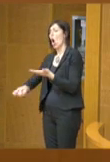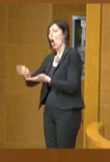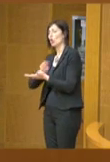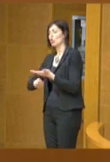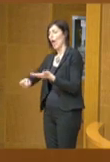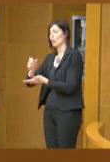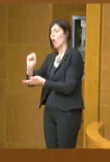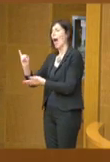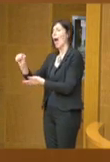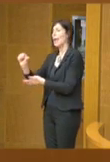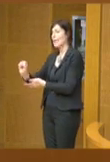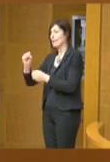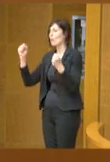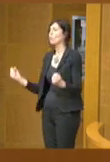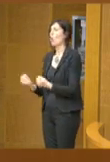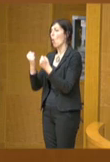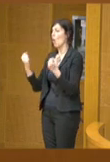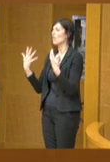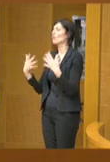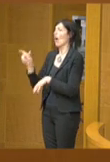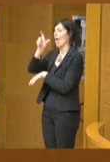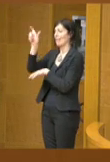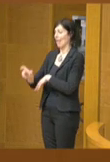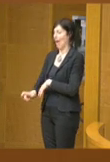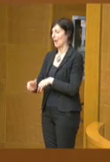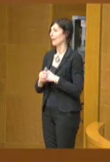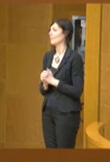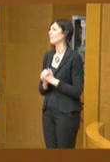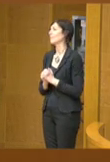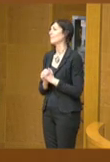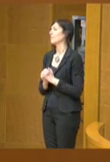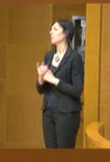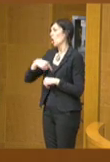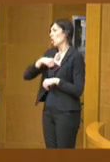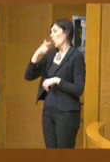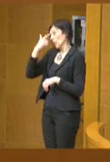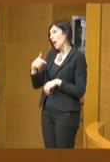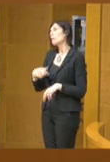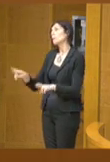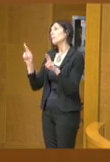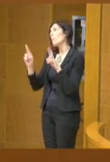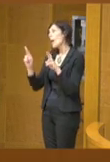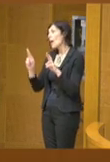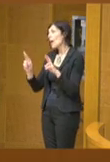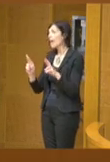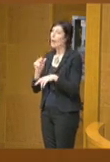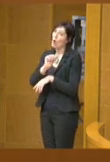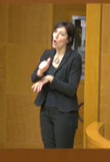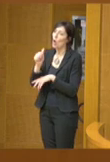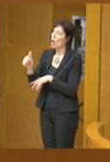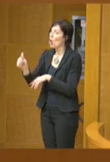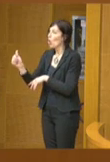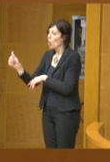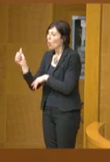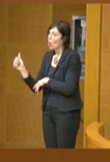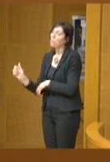sta promuovendo in tutta Italia. Noi sappiamo che, e auspichiamo tutti, che ogni persona, a prescindere